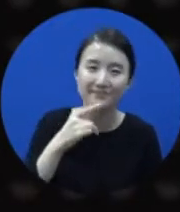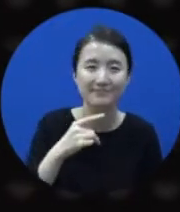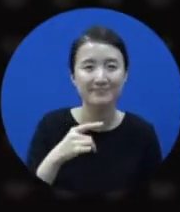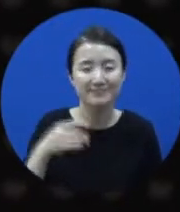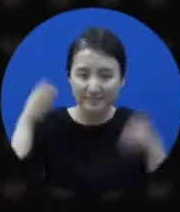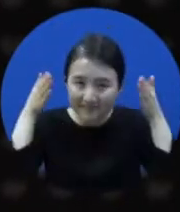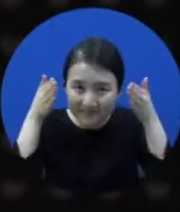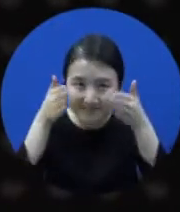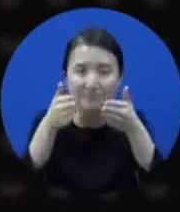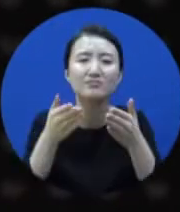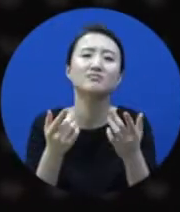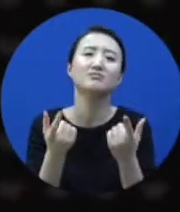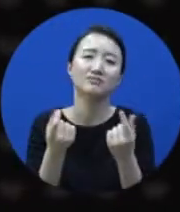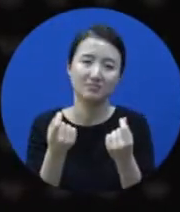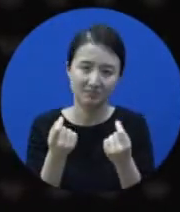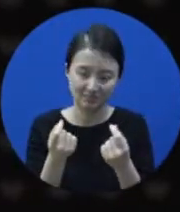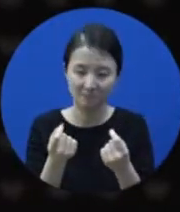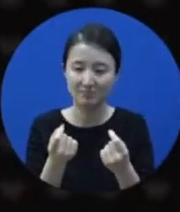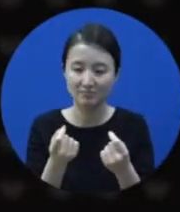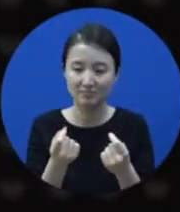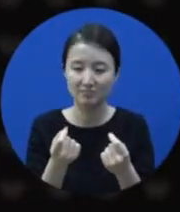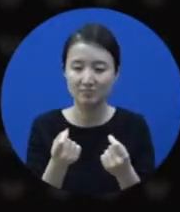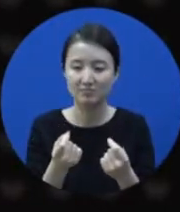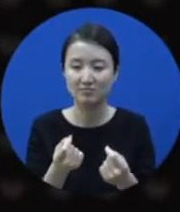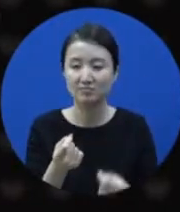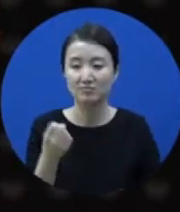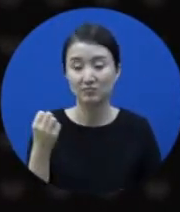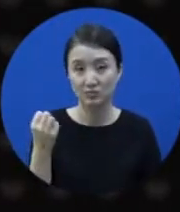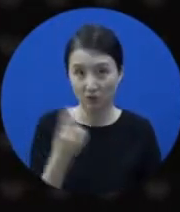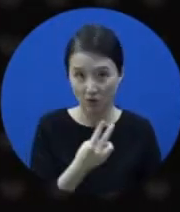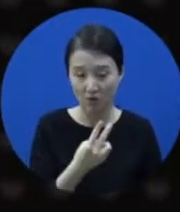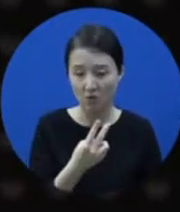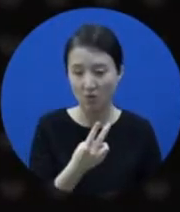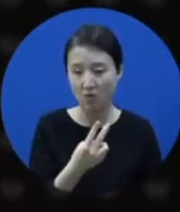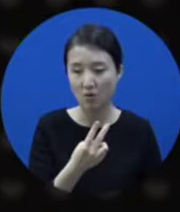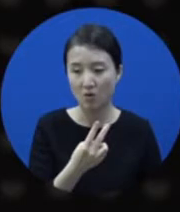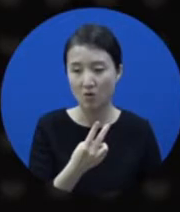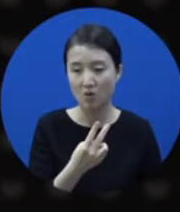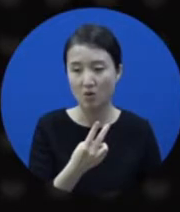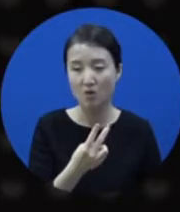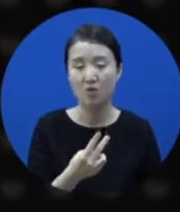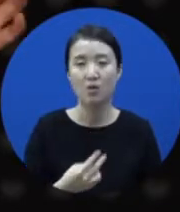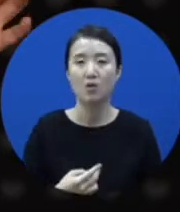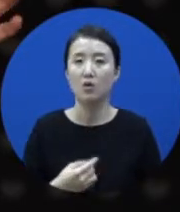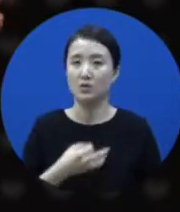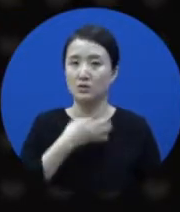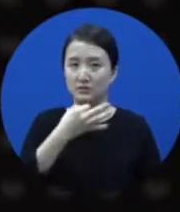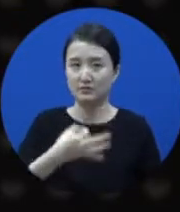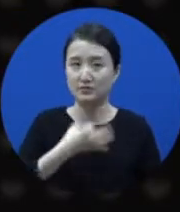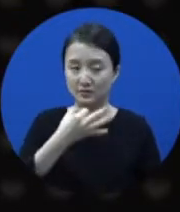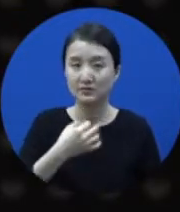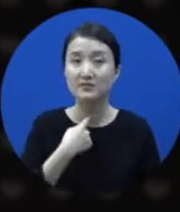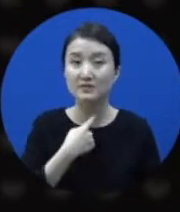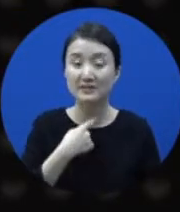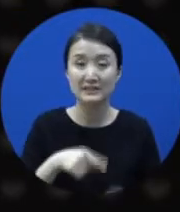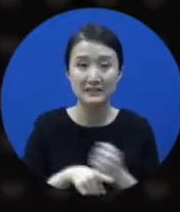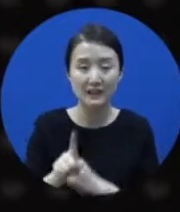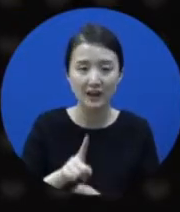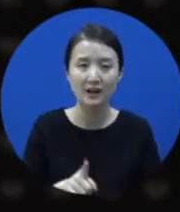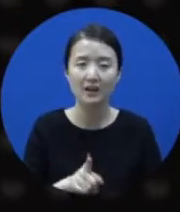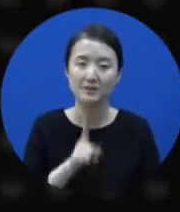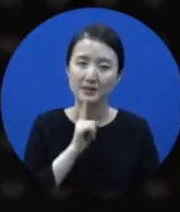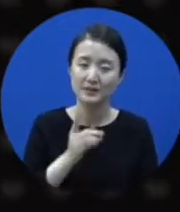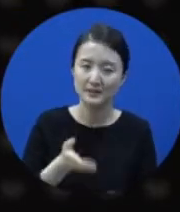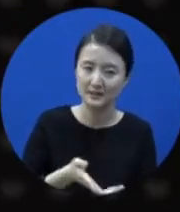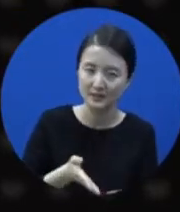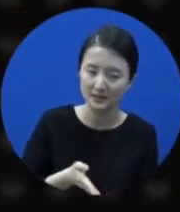단순히 목소리 정도만 아니라, 그 사람의 말의 빠르기, 그다음에 아니 말이 너무 빠른지, 아니면 너무 느린지,